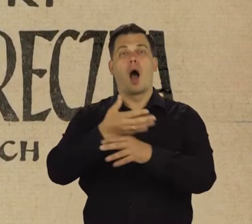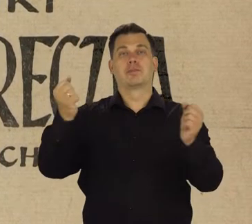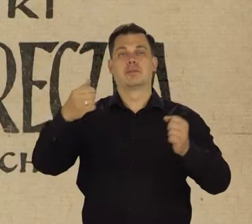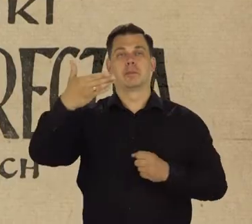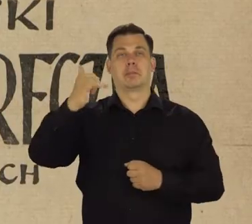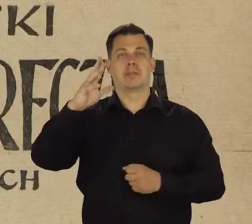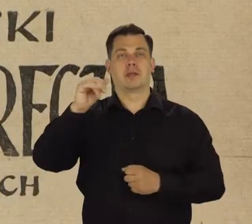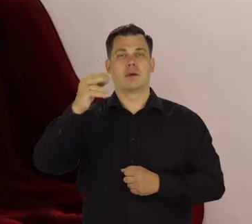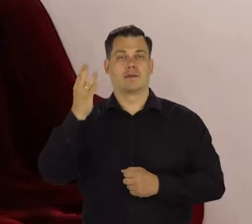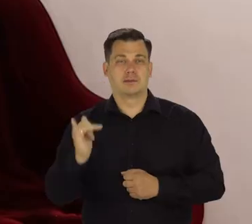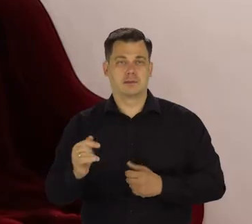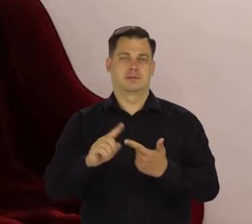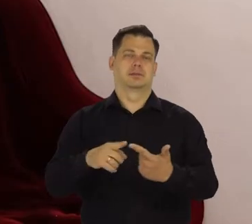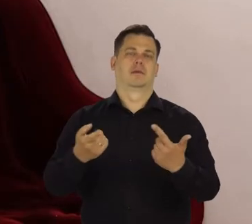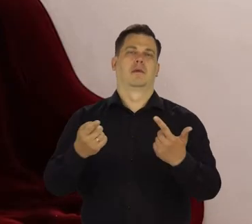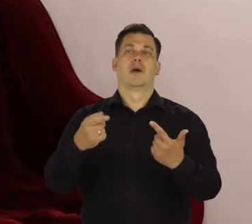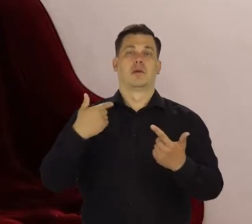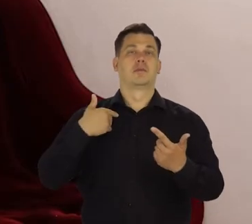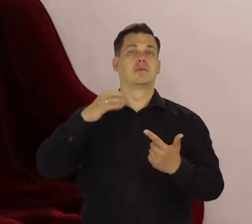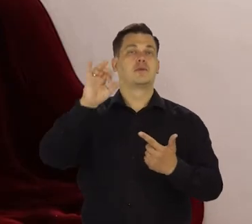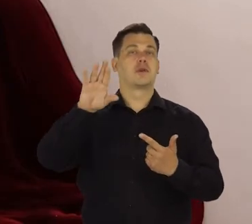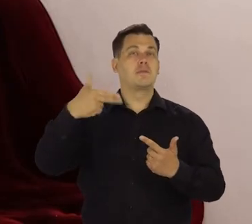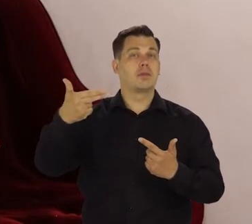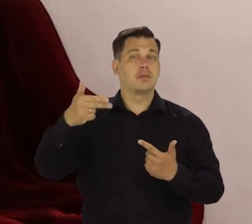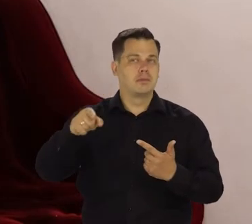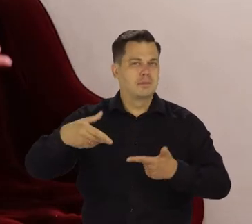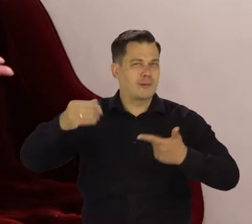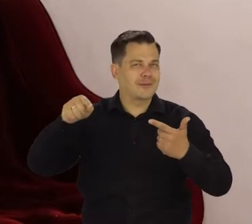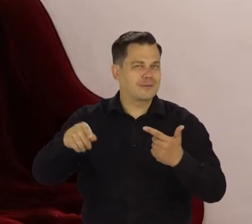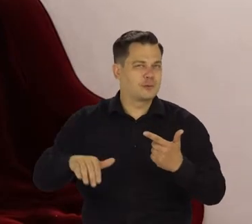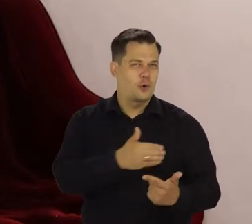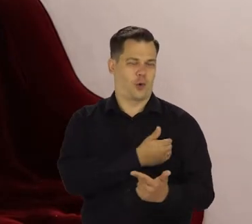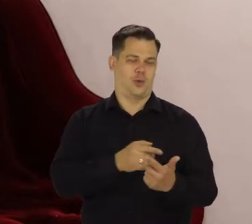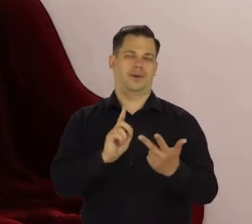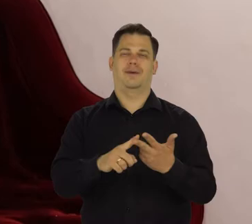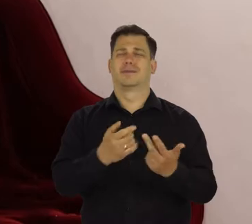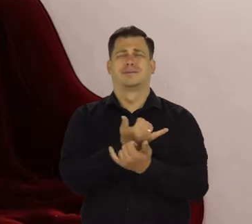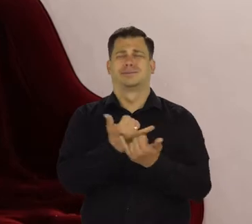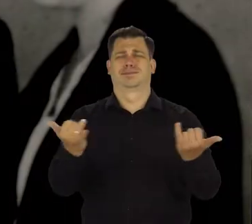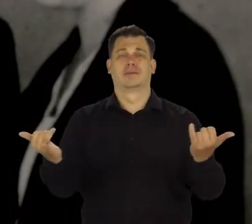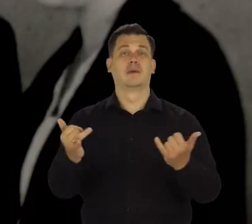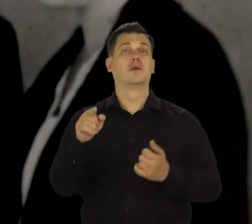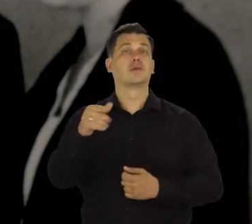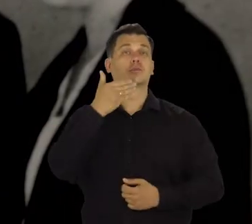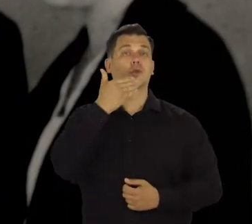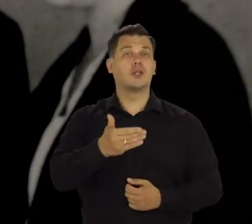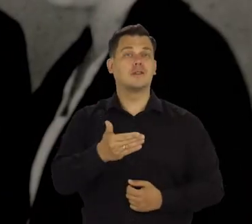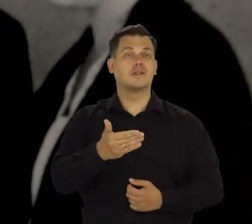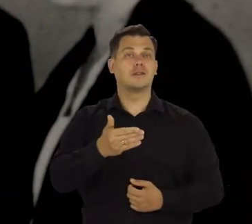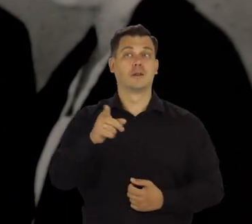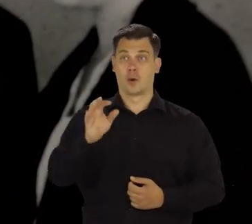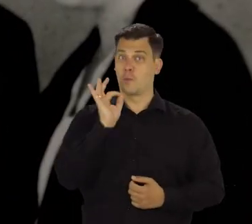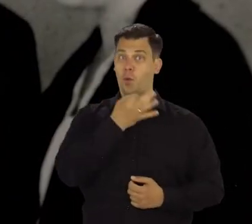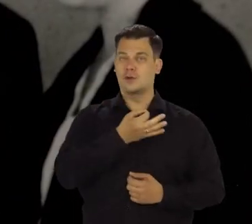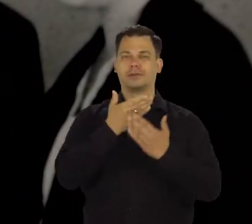na przykład pan Michnikowski. Tutaj rozpoczynał Wojciech Siemion w tejże szkole swoją naukę. I właśnie